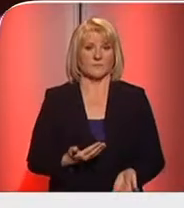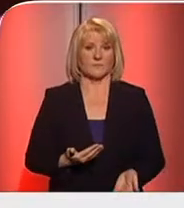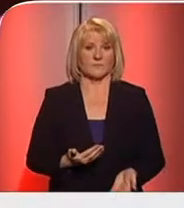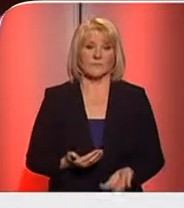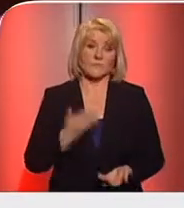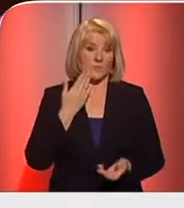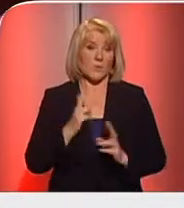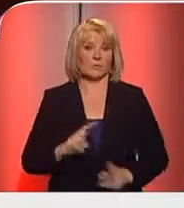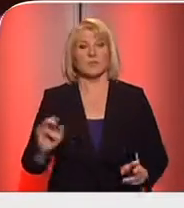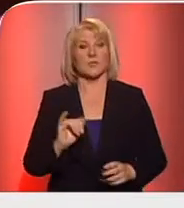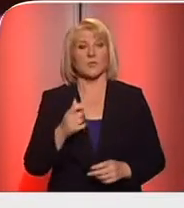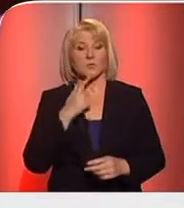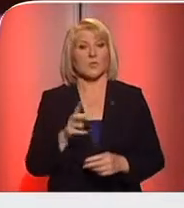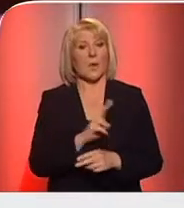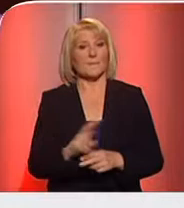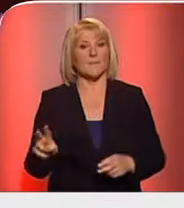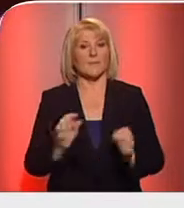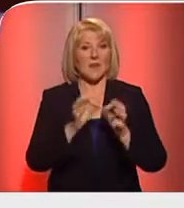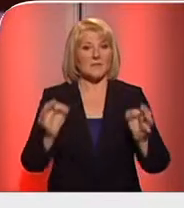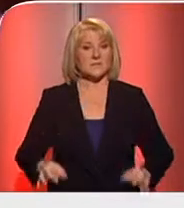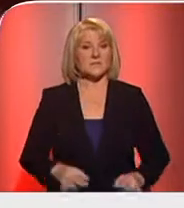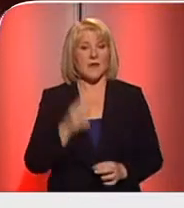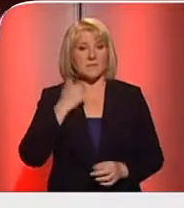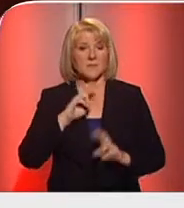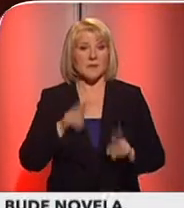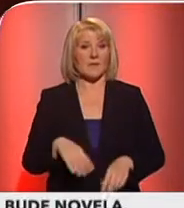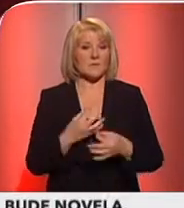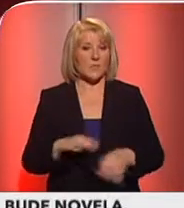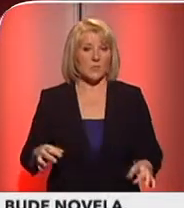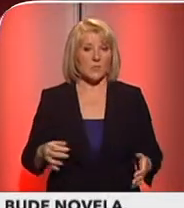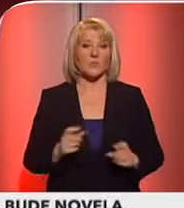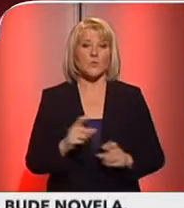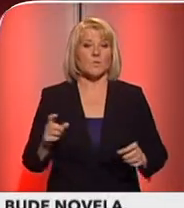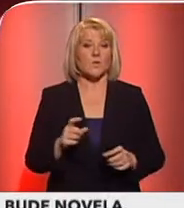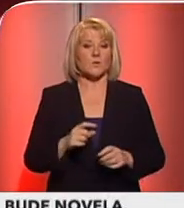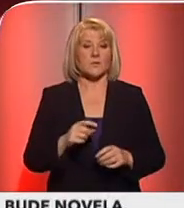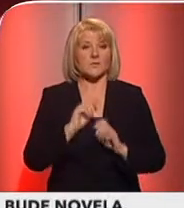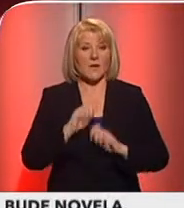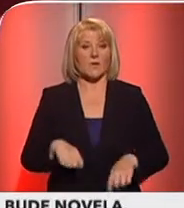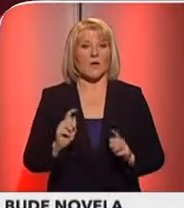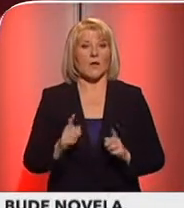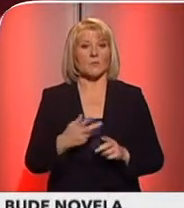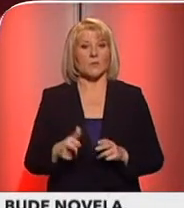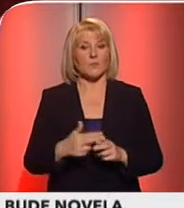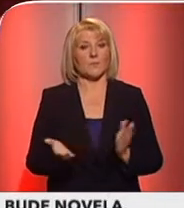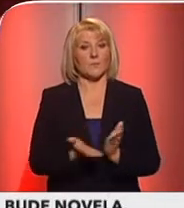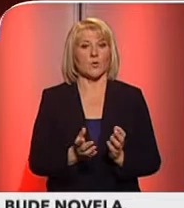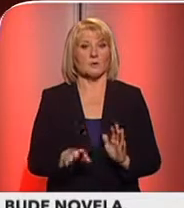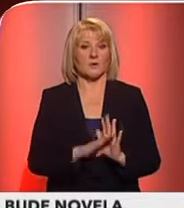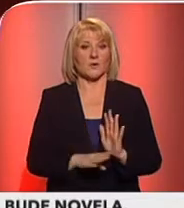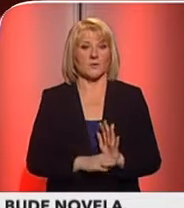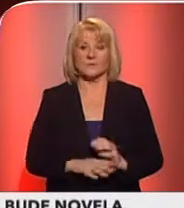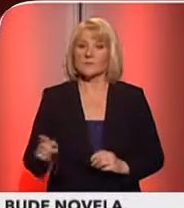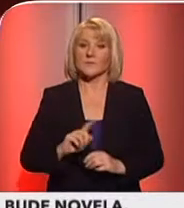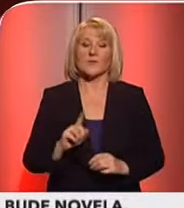chtěl naplnit listinu základních práv a svobod, kde se právě mluví o tom, že stávka má být upravena konkrétním zákonem. Zaprvé ne, má být